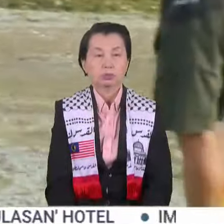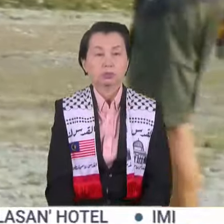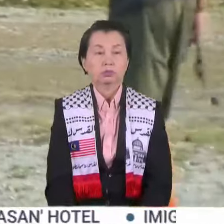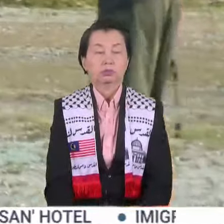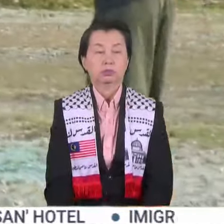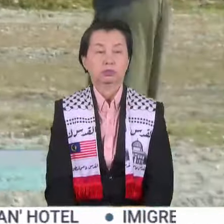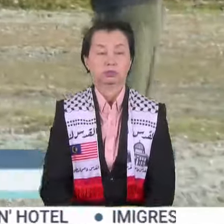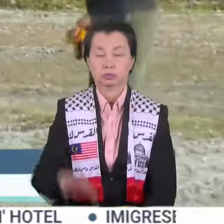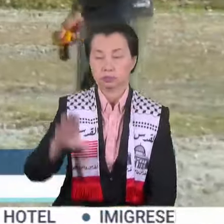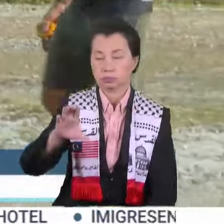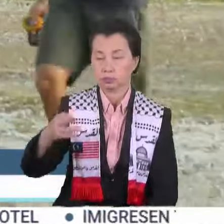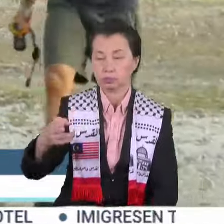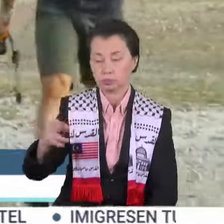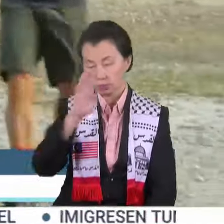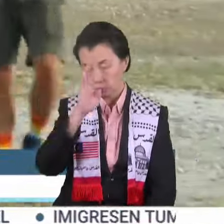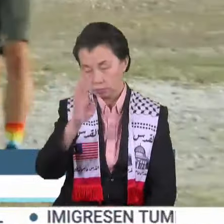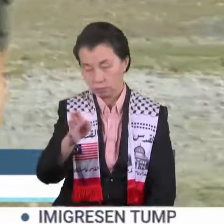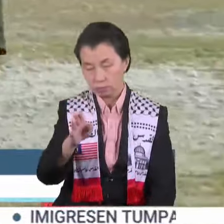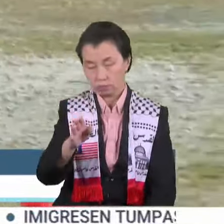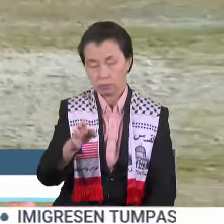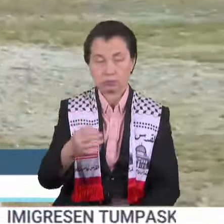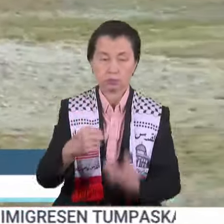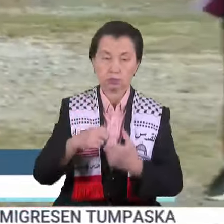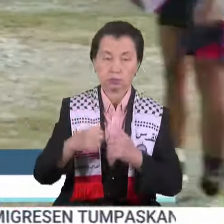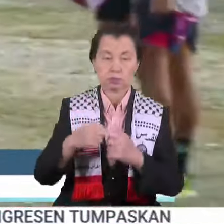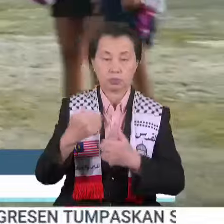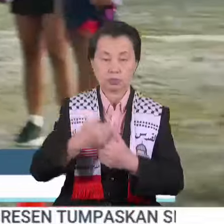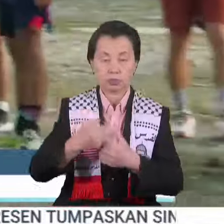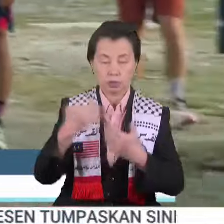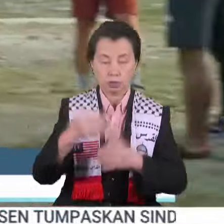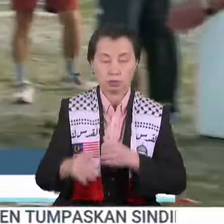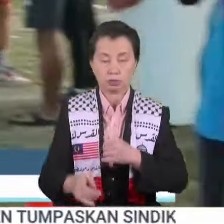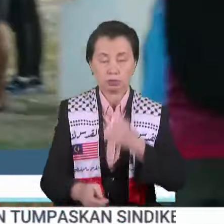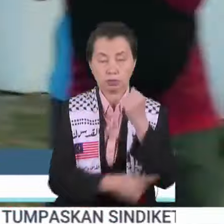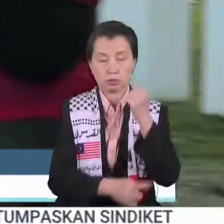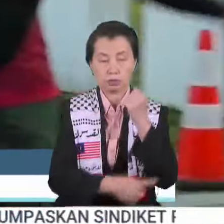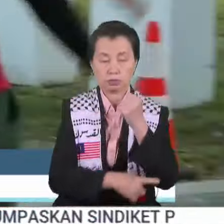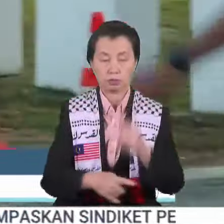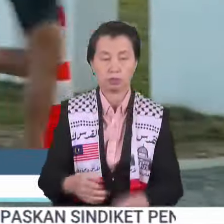Sementara itu, Ki Yi akui fokusnya sedikit terganggu selepas dikenakan hukuman penalti.